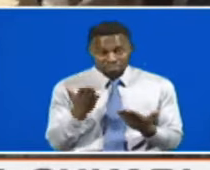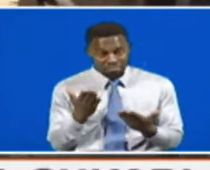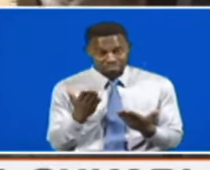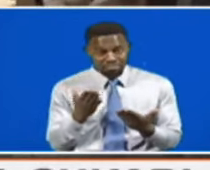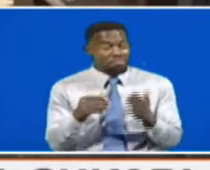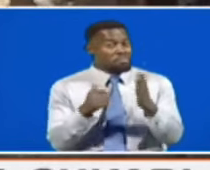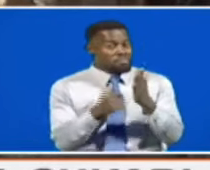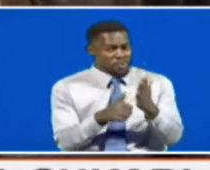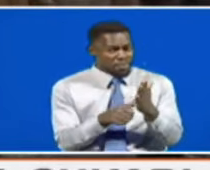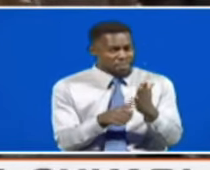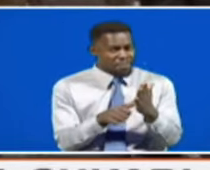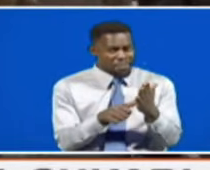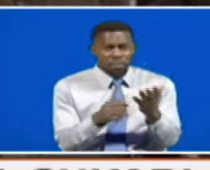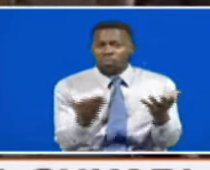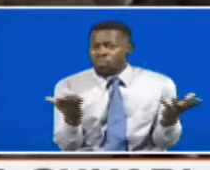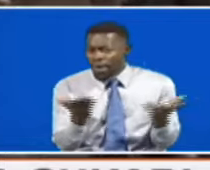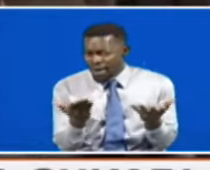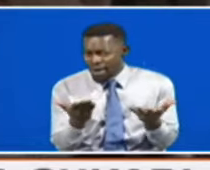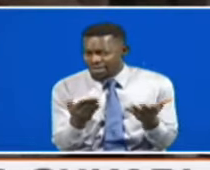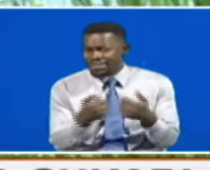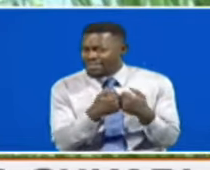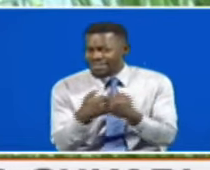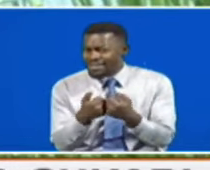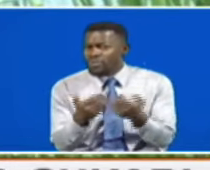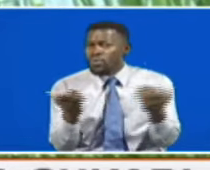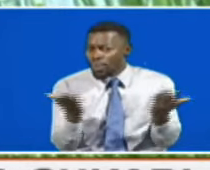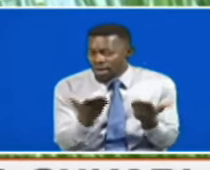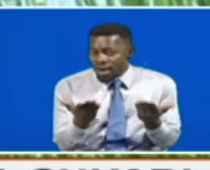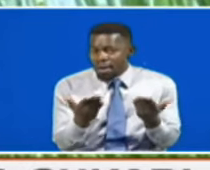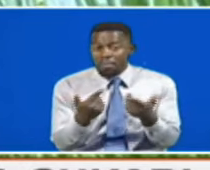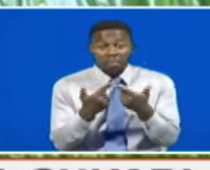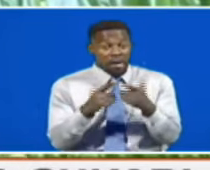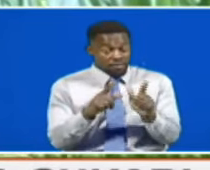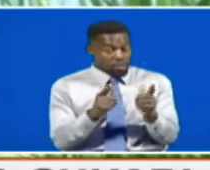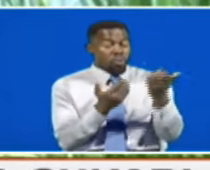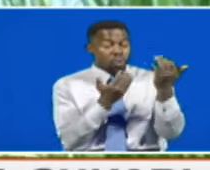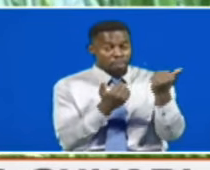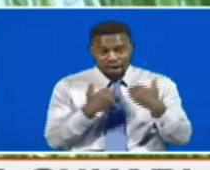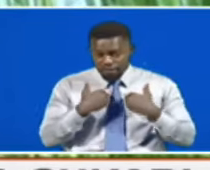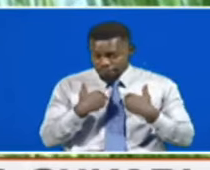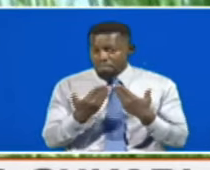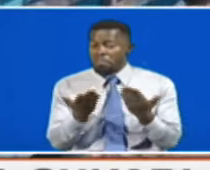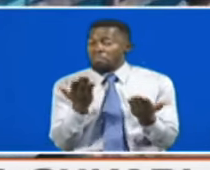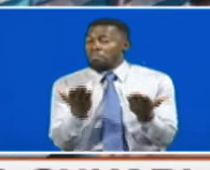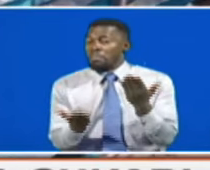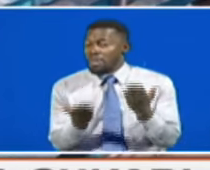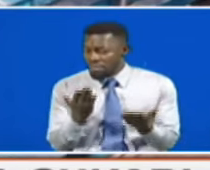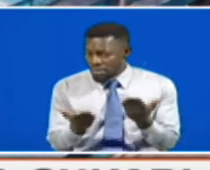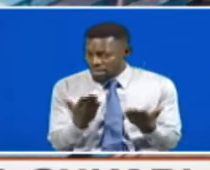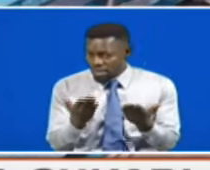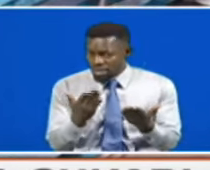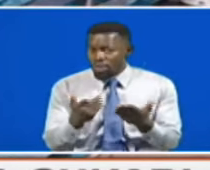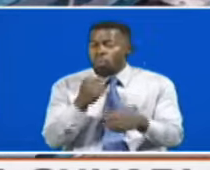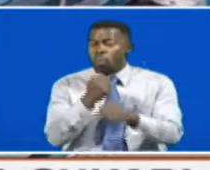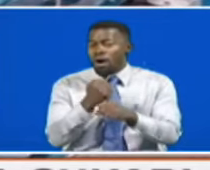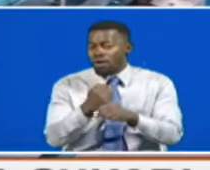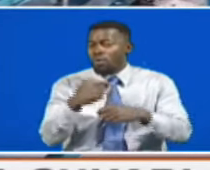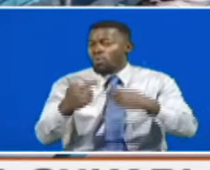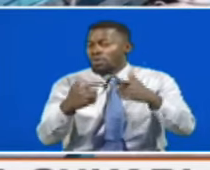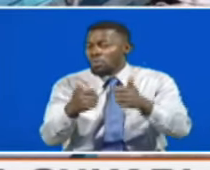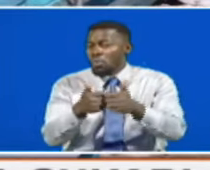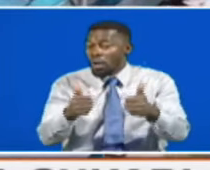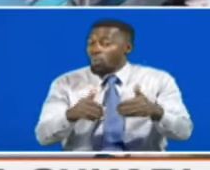hicho kimekumbwa na changamoto si haba, bado tumaini la kufufuliwa kwa kilimo hicho na viwanda vya sukari kilikuwa